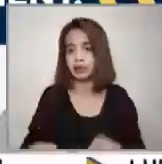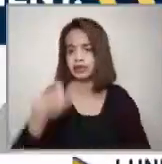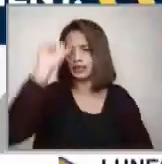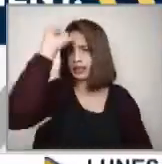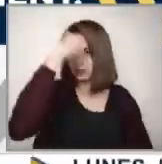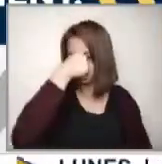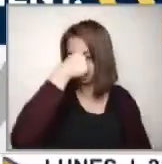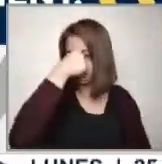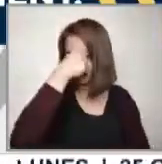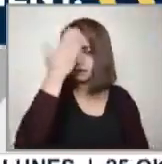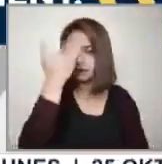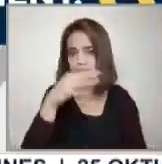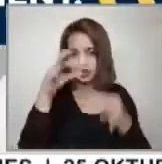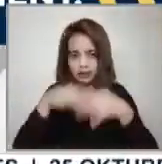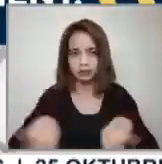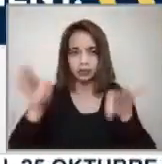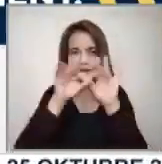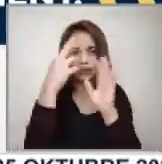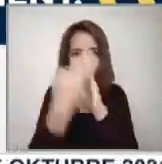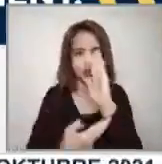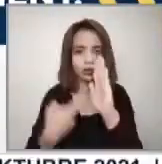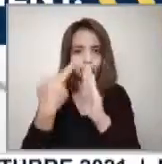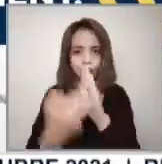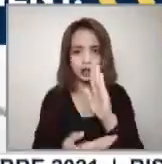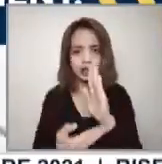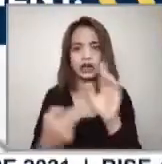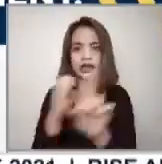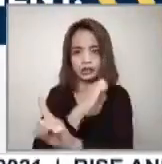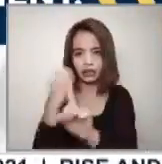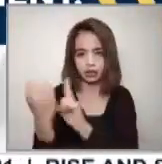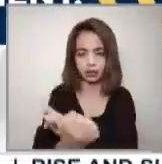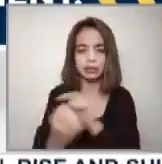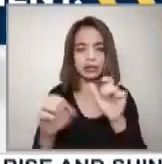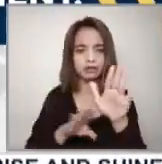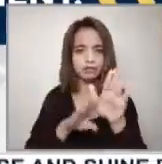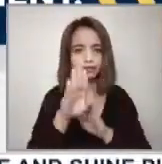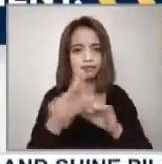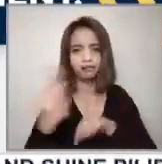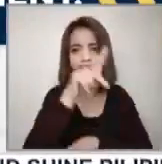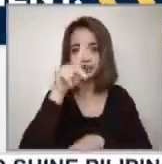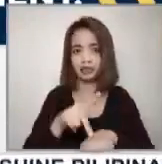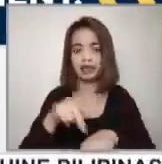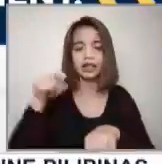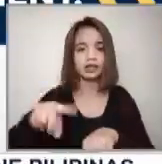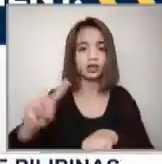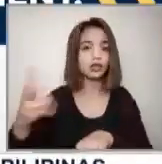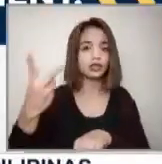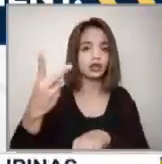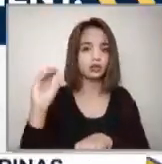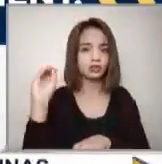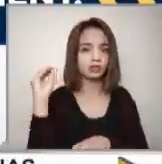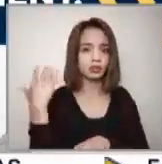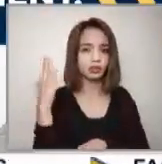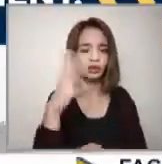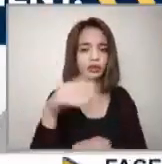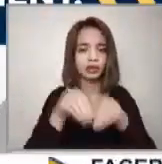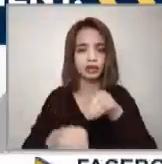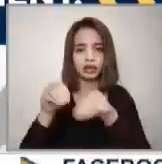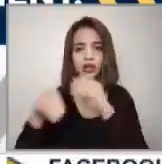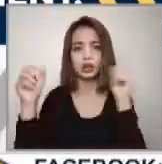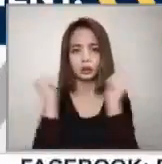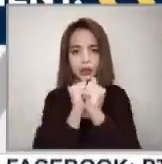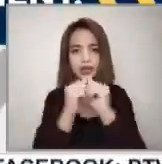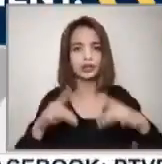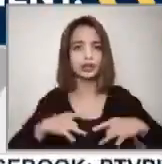ng kapaligiran sa pag-unlad ng bansa. Ito ang pangalawang tree planting activity ng PCOO, katuwang ang Australian Embassy